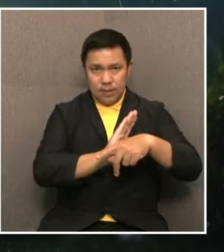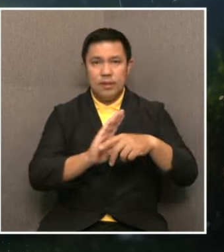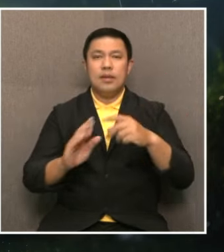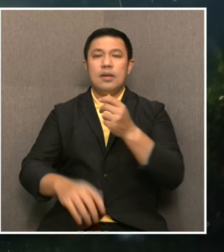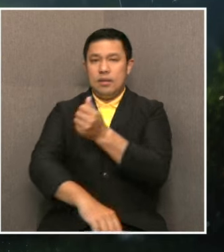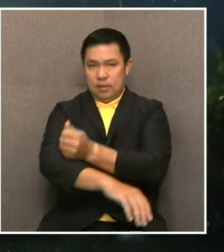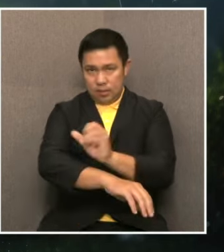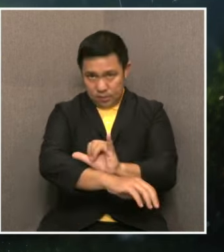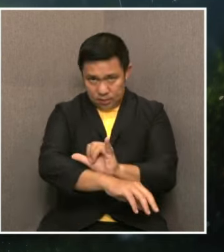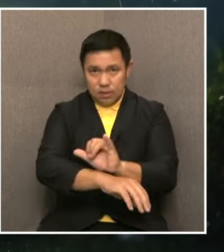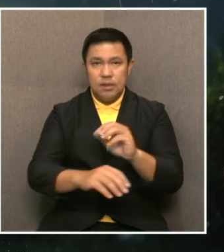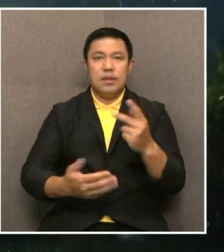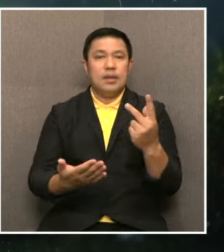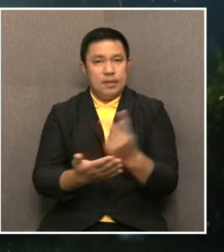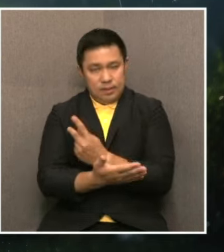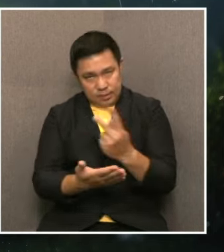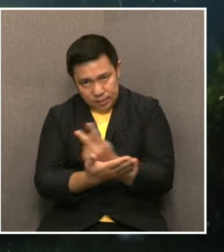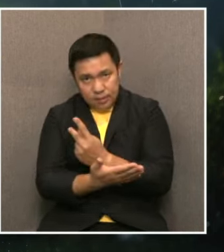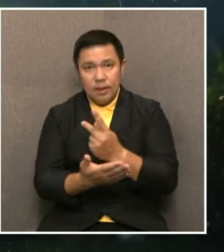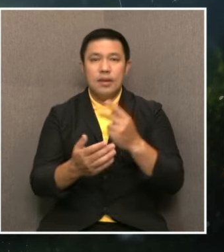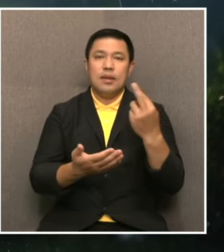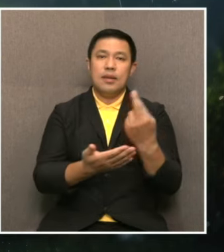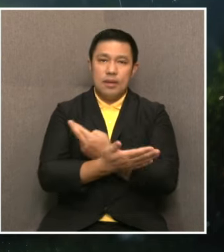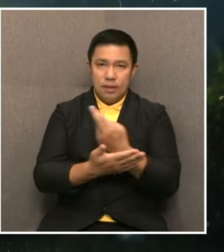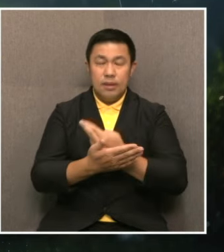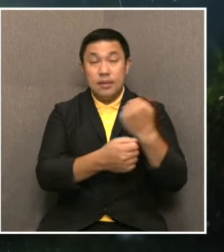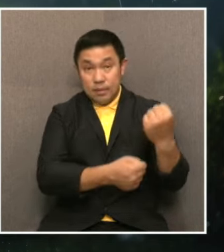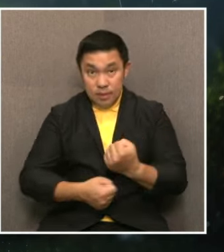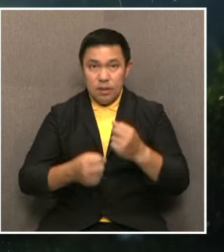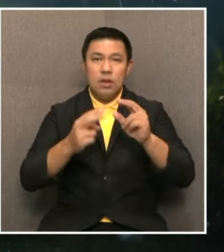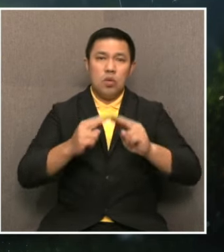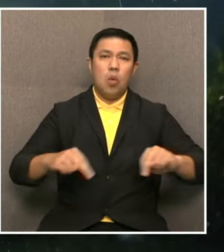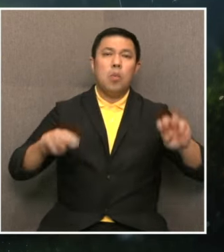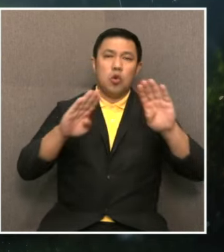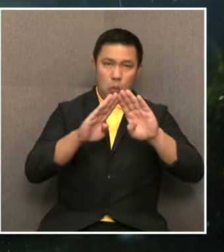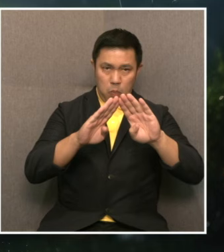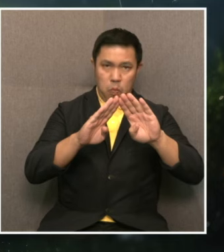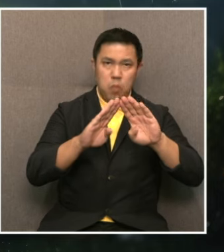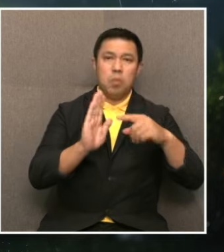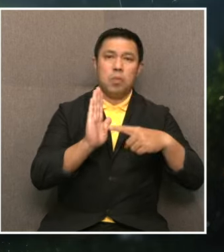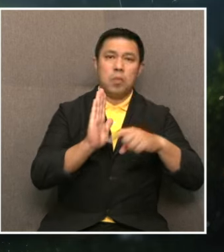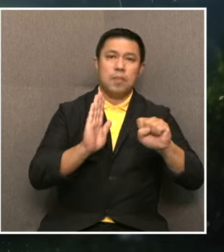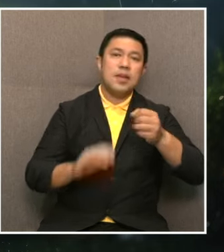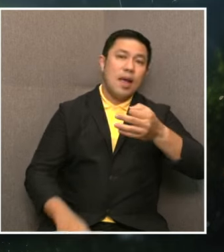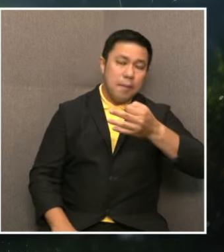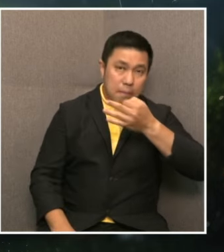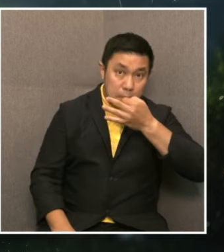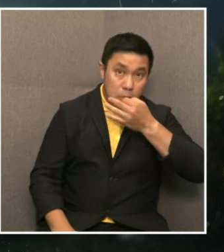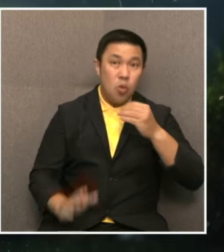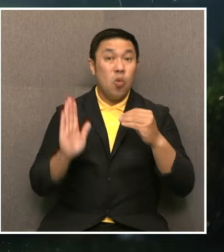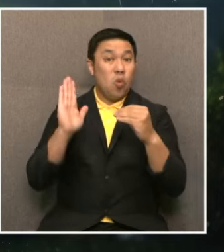พระนครศรีอยุธยากาญจนบุรีราชบุรีนครปฐมและสมุทรสาครครับรวมถึง